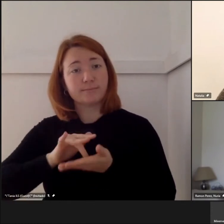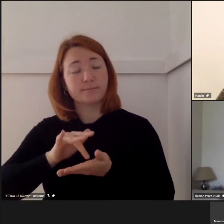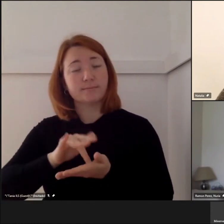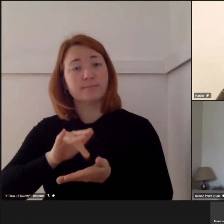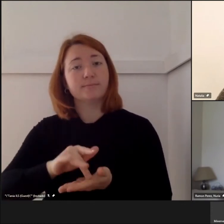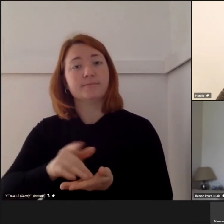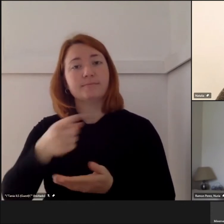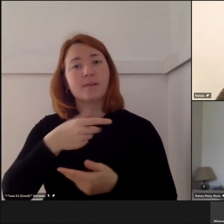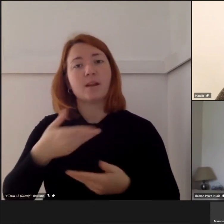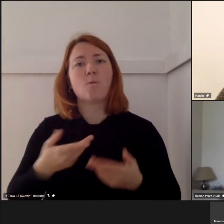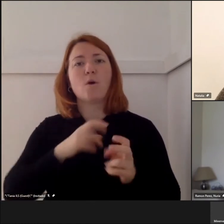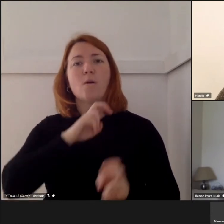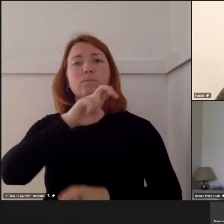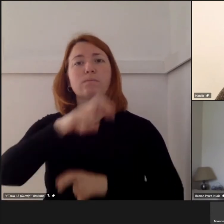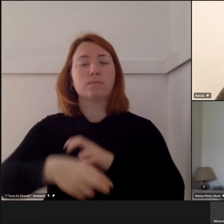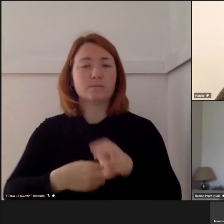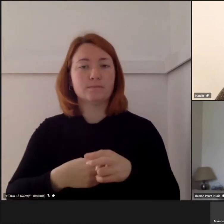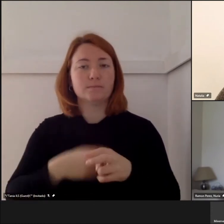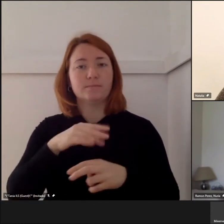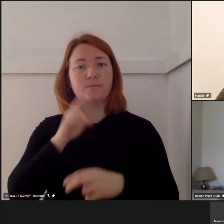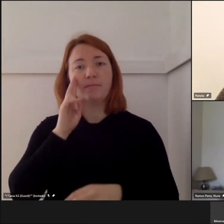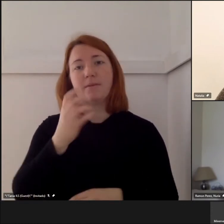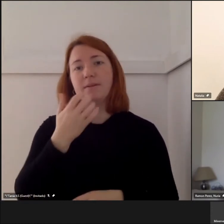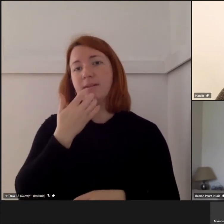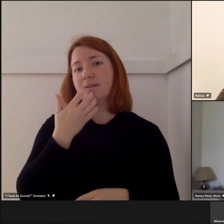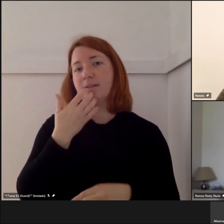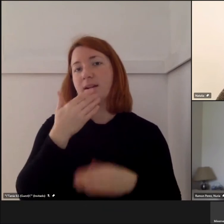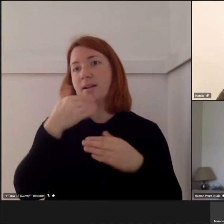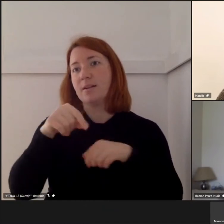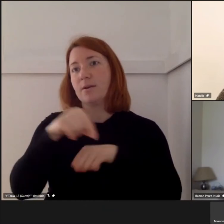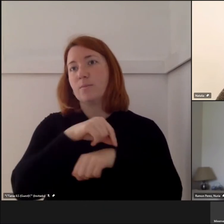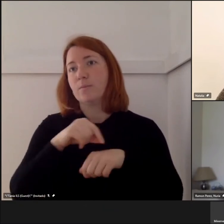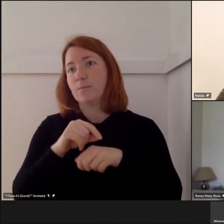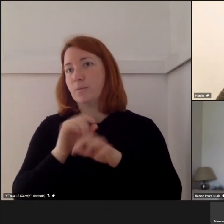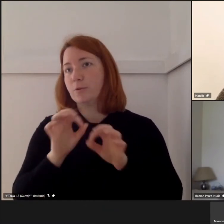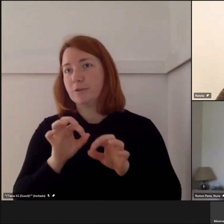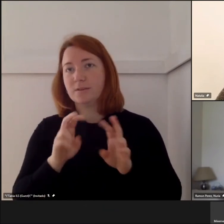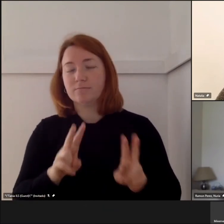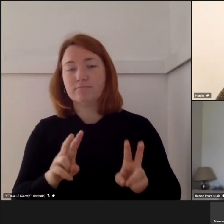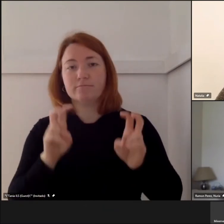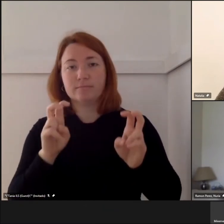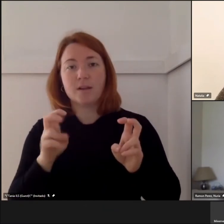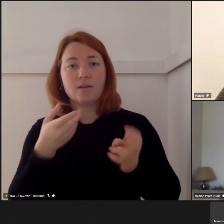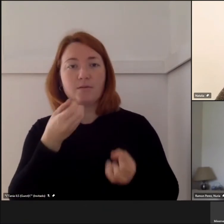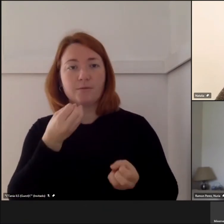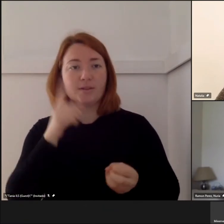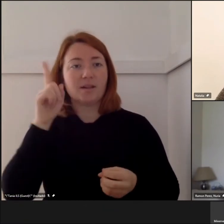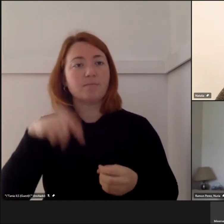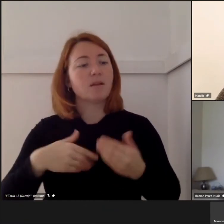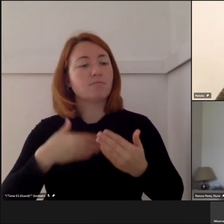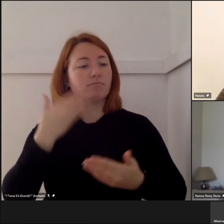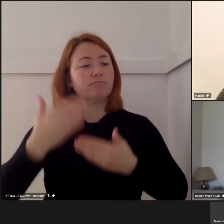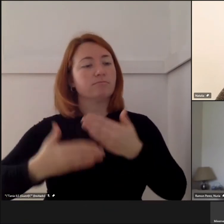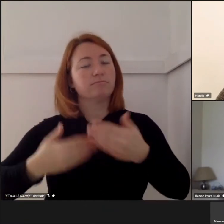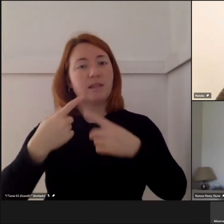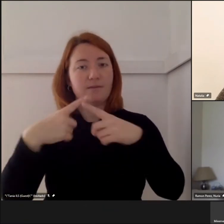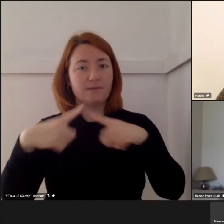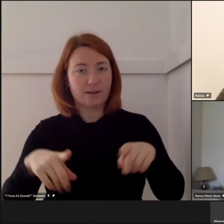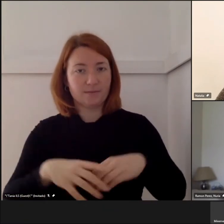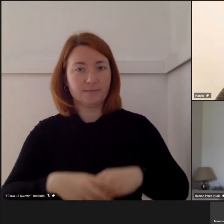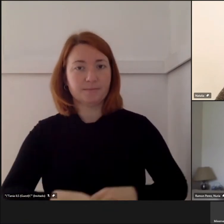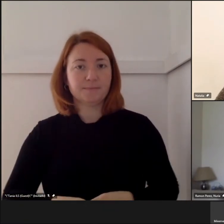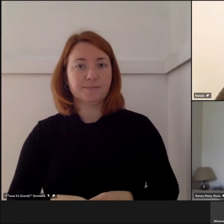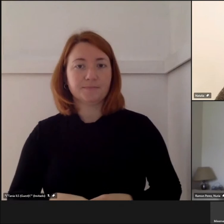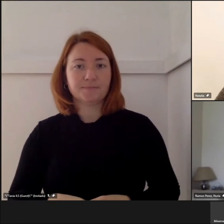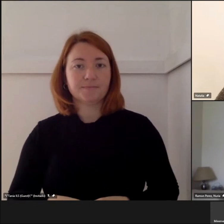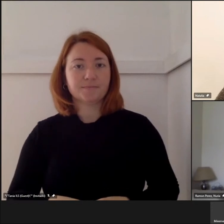actualitzacions que ens permetin també veure si aquestes polítiques, però també aquestes dades, evolucionen de forma diferent. No? Per tant, un element clau